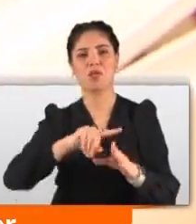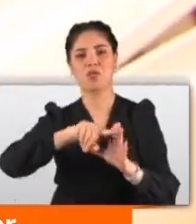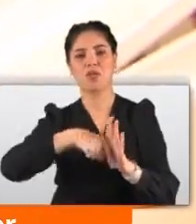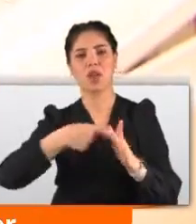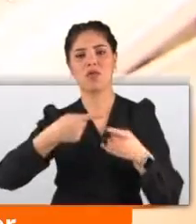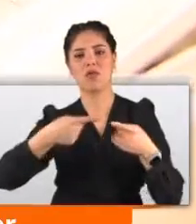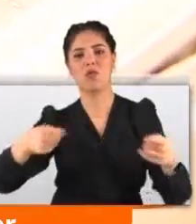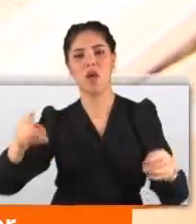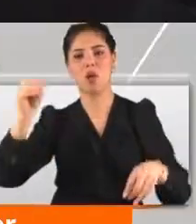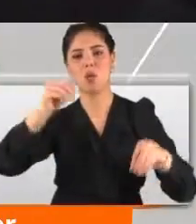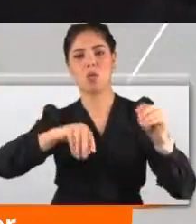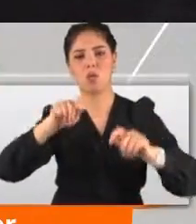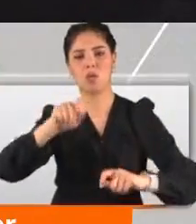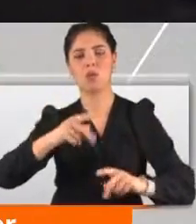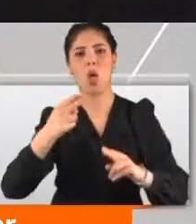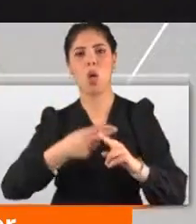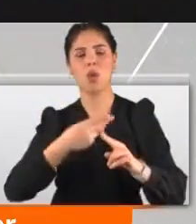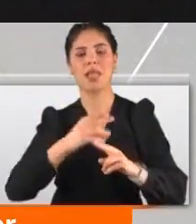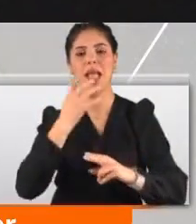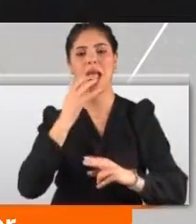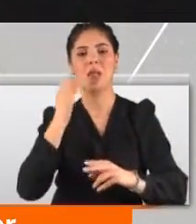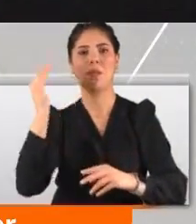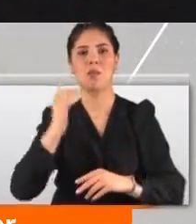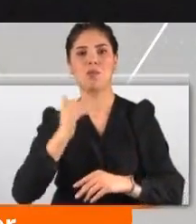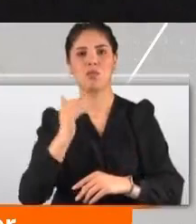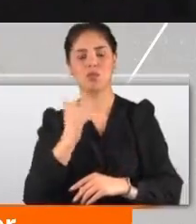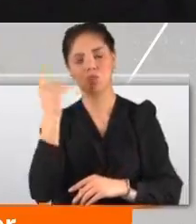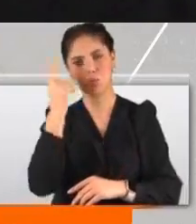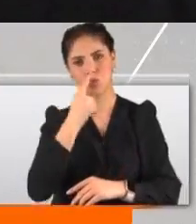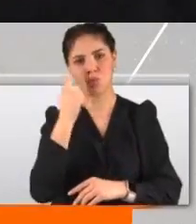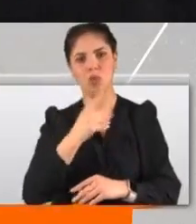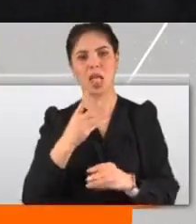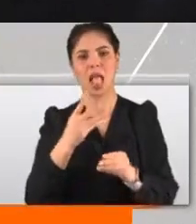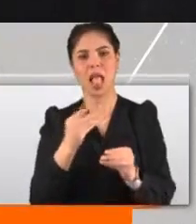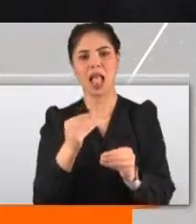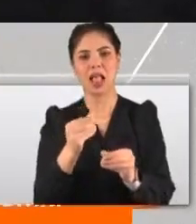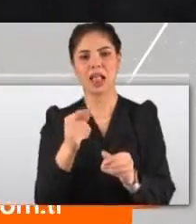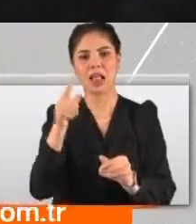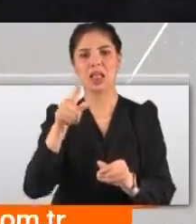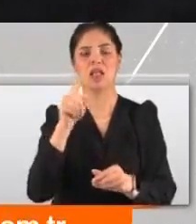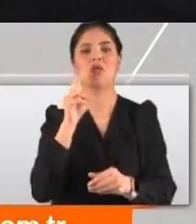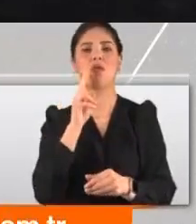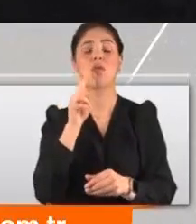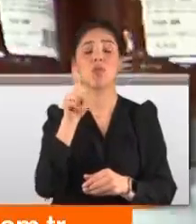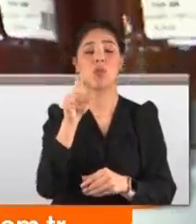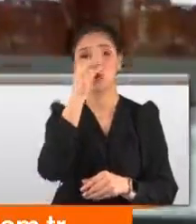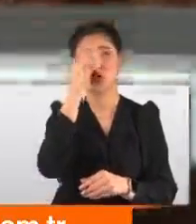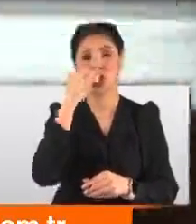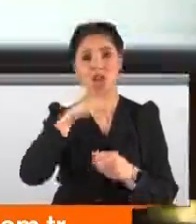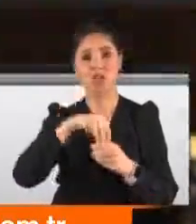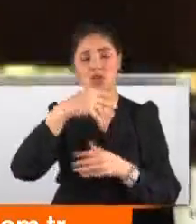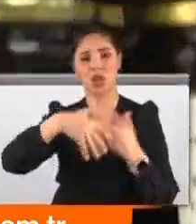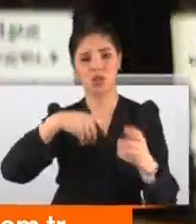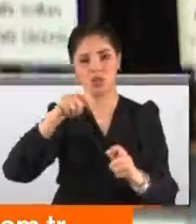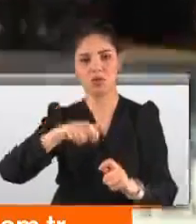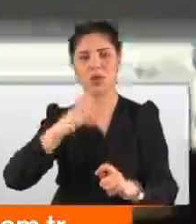farklı gıdalar ekleyebiliyor. Örneğin elma daha uygun maliyetler olduğu için püre haline getirilip çilek içerisinde kullanılabiliyor. Peki